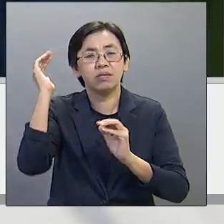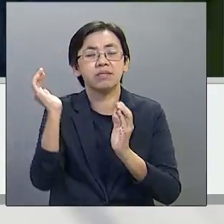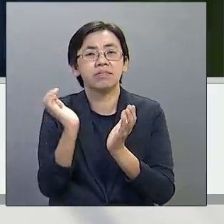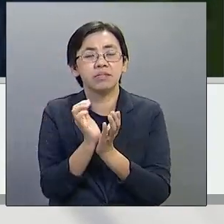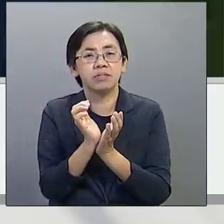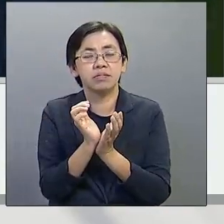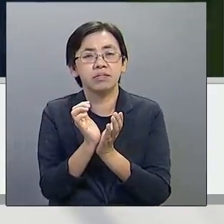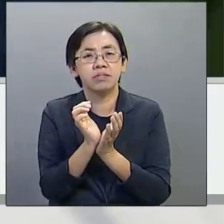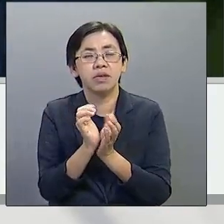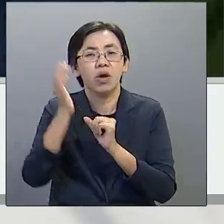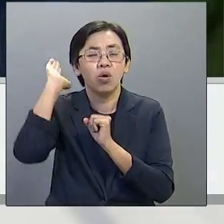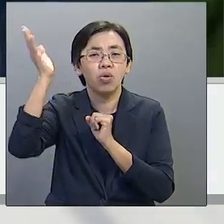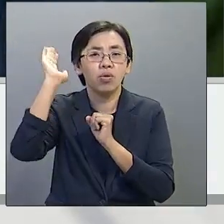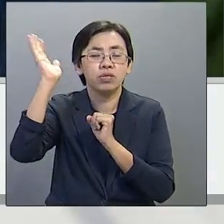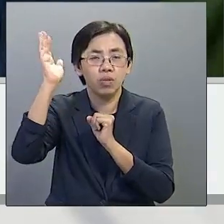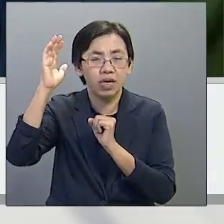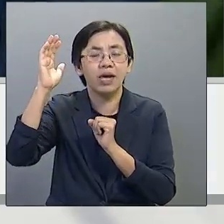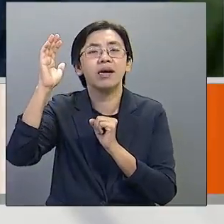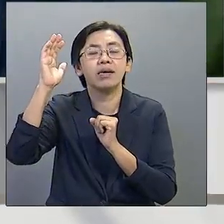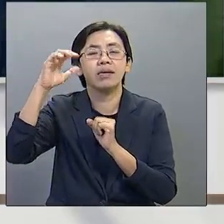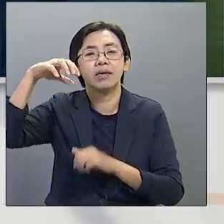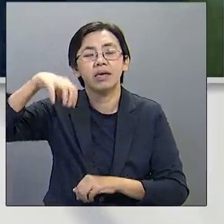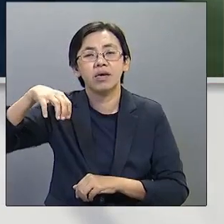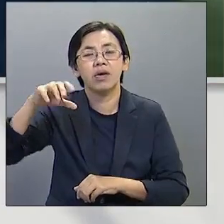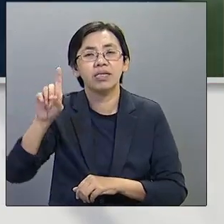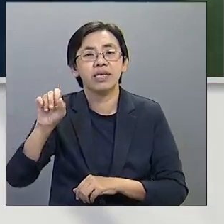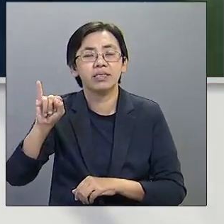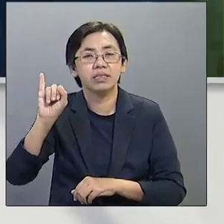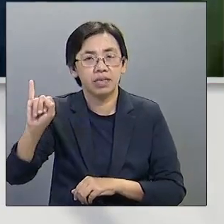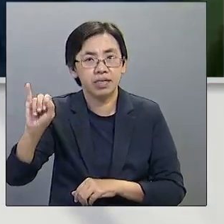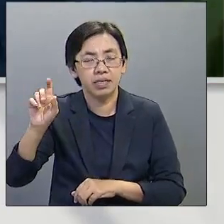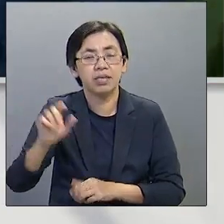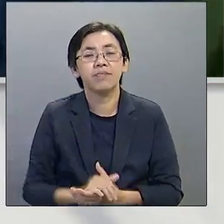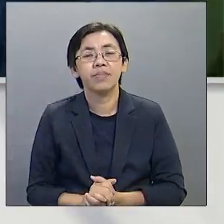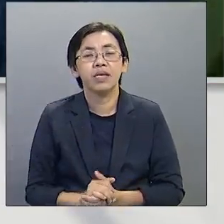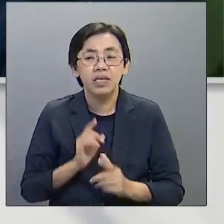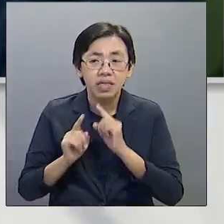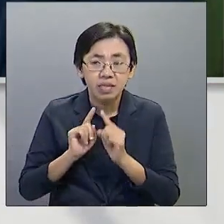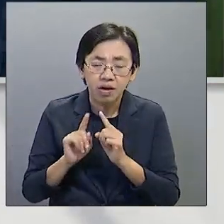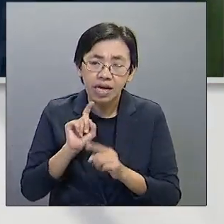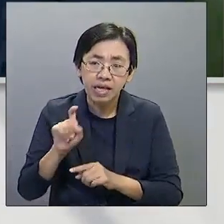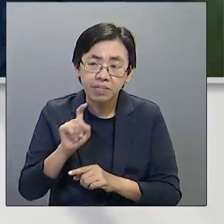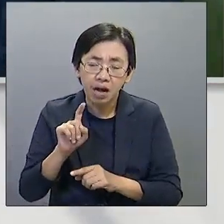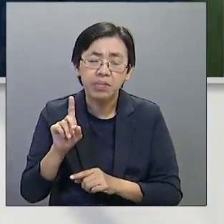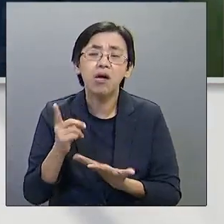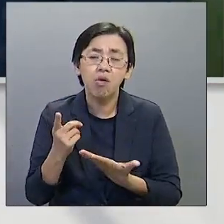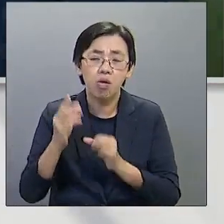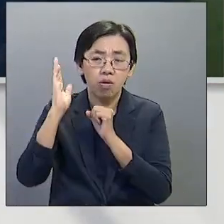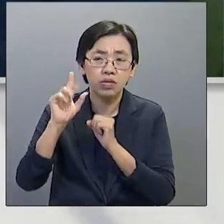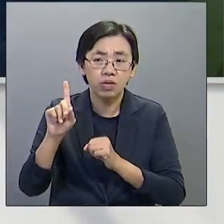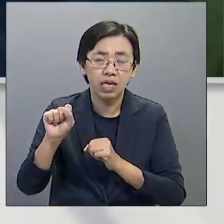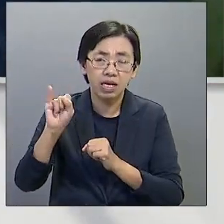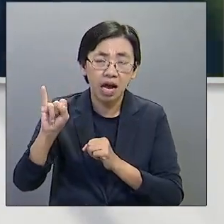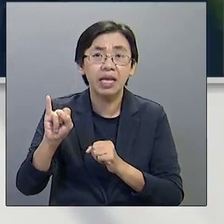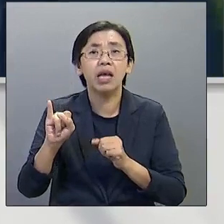ล้ำนะคะโฆษกของกรมสอบสวนคดีพิเศษเพื่อที่จะตรวจสอบข้อมูลข้อเท็จจริงที่เกิดขึ้นนะคะจากสิ่งที่เผย